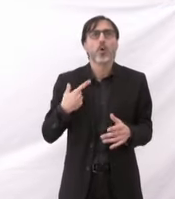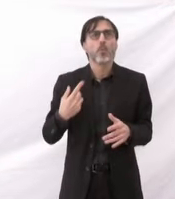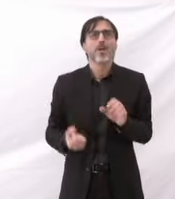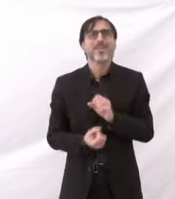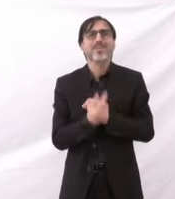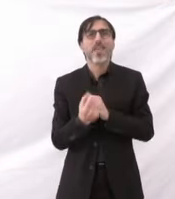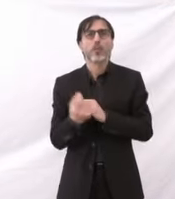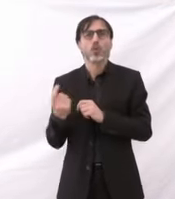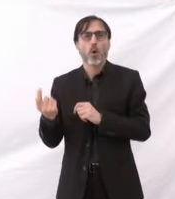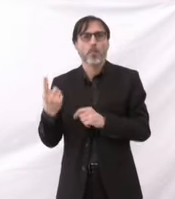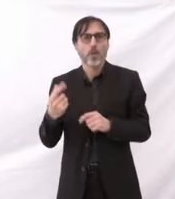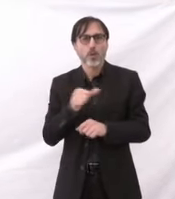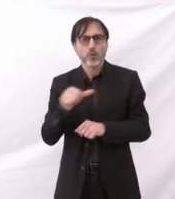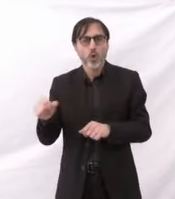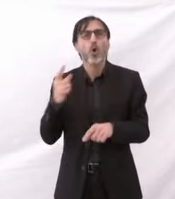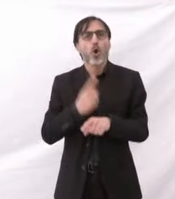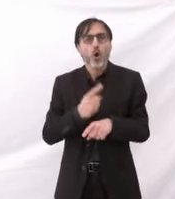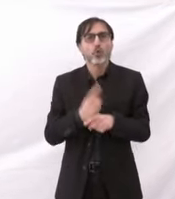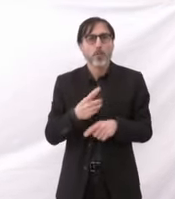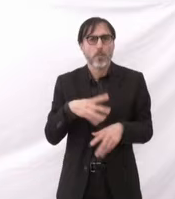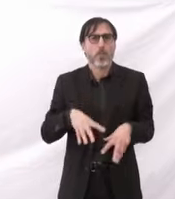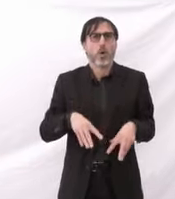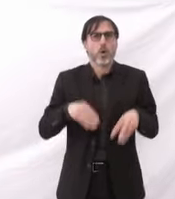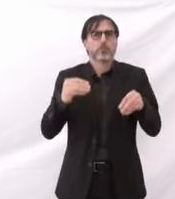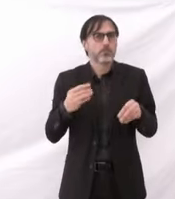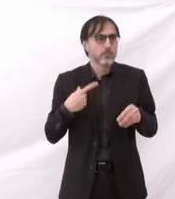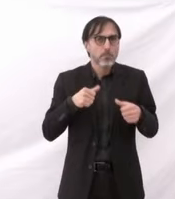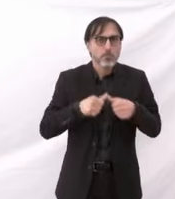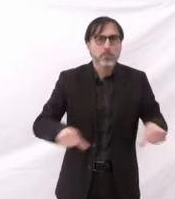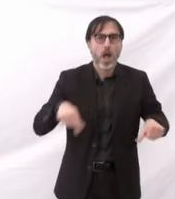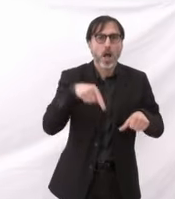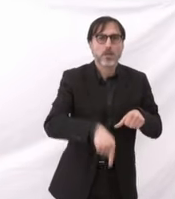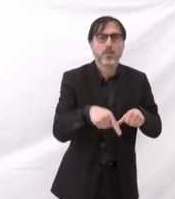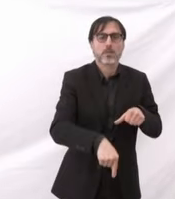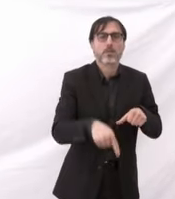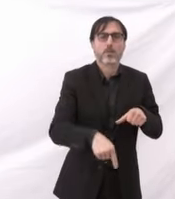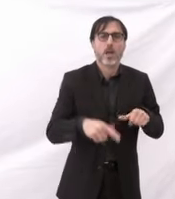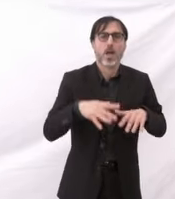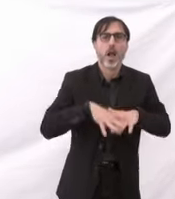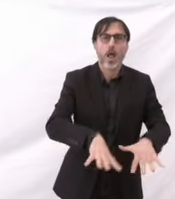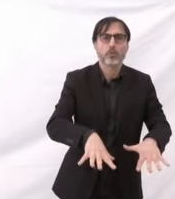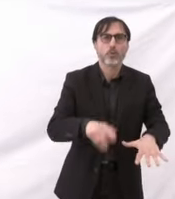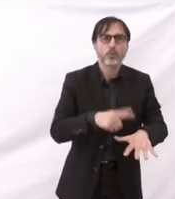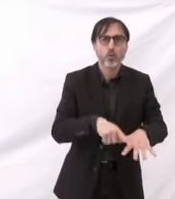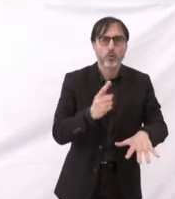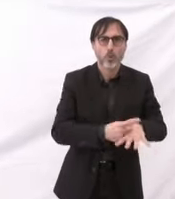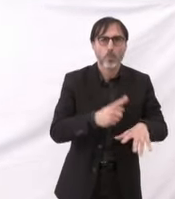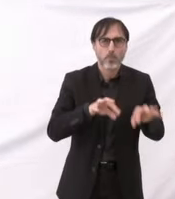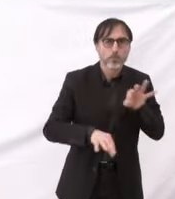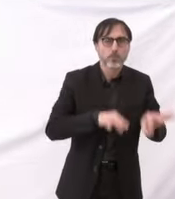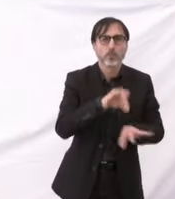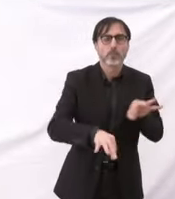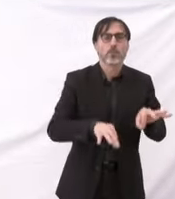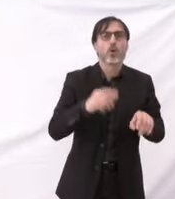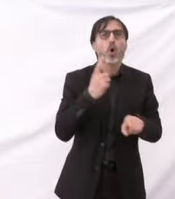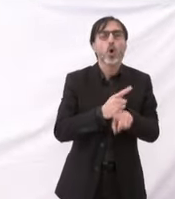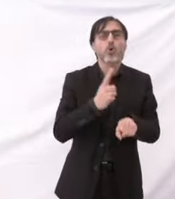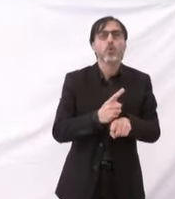sintomi, dobbiamo ritornare anche lì alla radice. Ma ancora dobbiamo